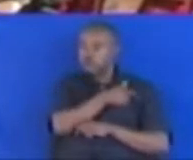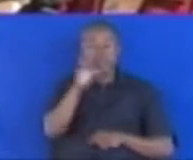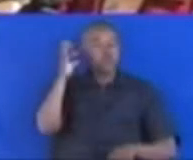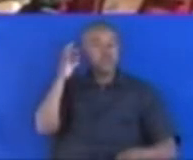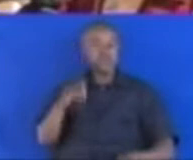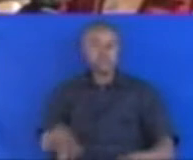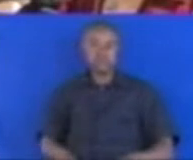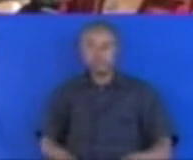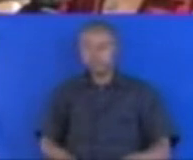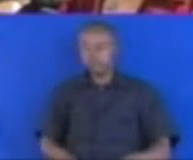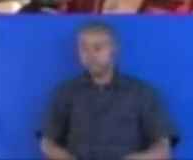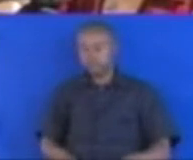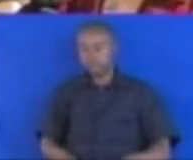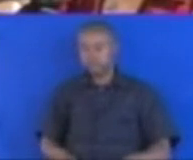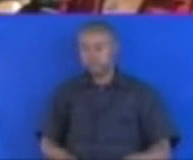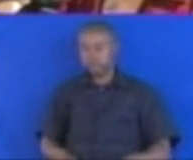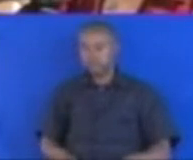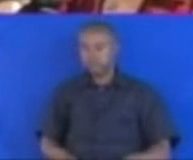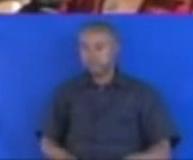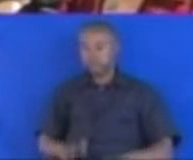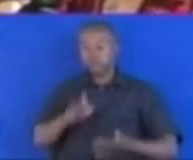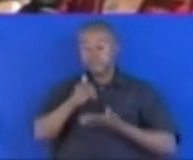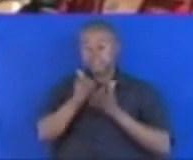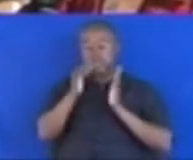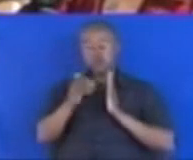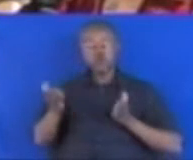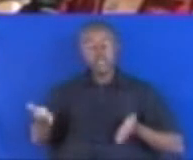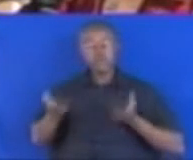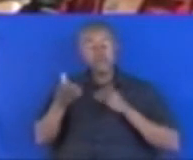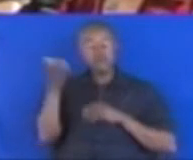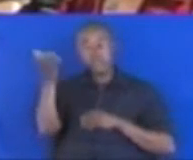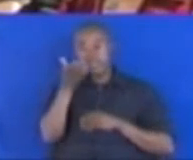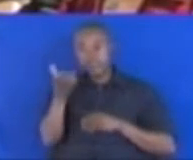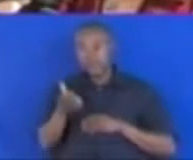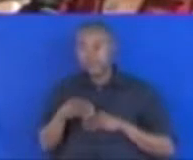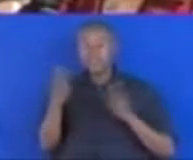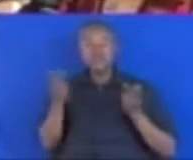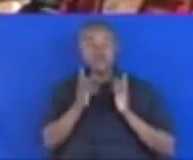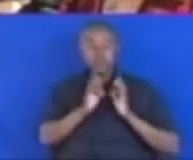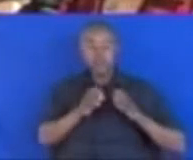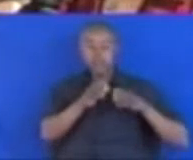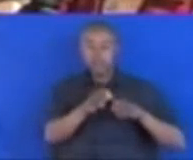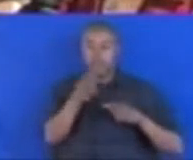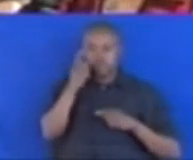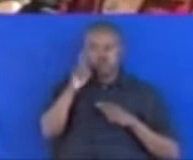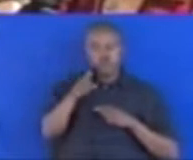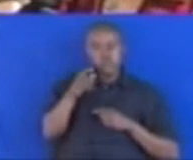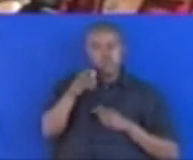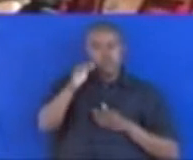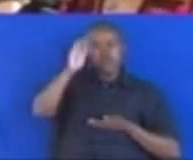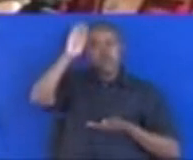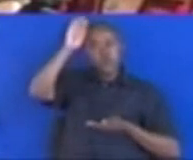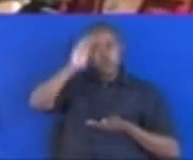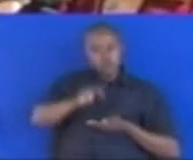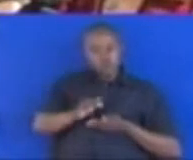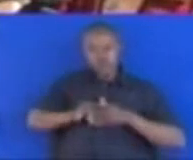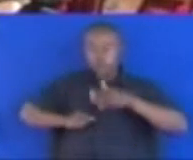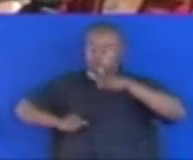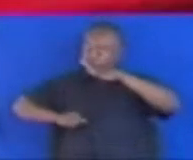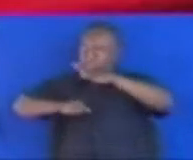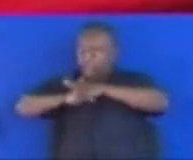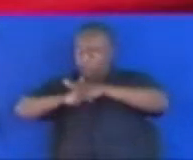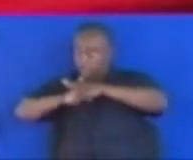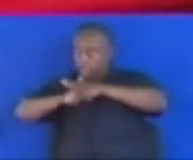ya Muhimbili, idara kuu ya maendeleo ya jamii. Mheshimiwa naibu spika, vile vile kamati imeona kuna uhaba wa maofisa ustawi wa maendeleo ya